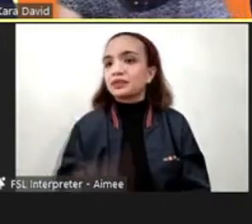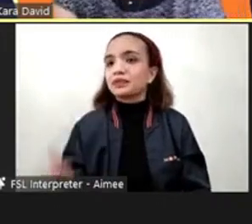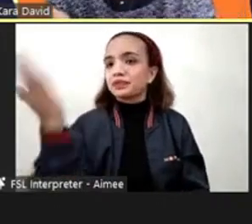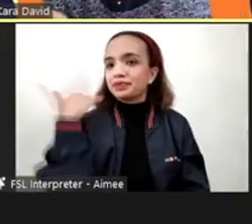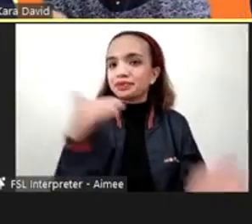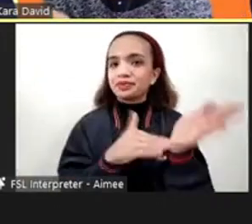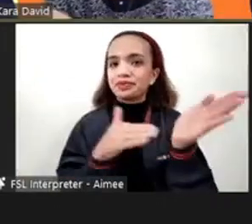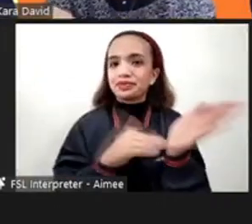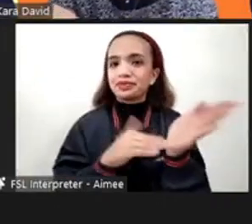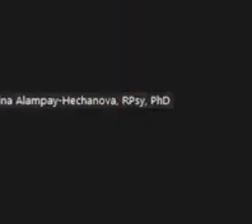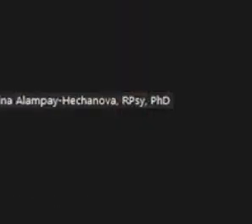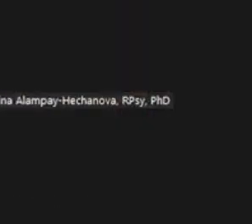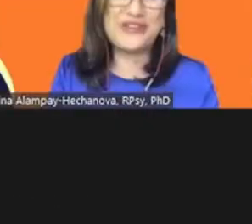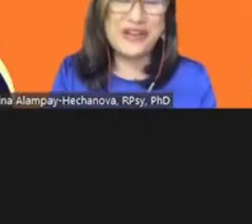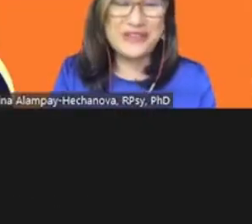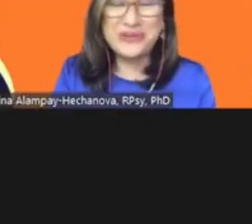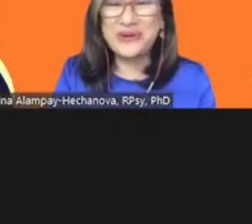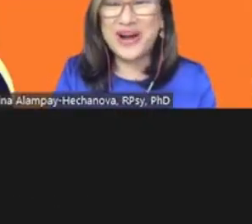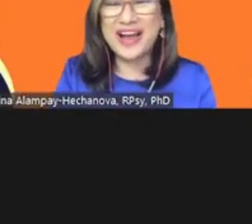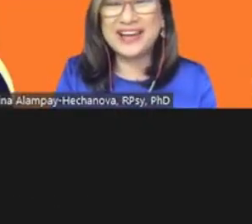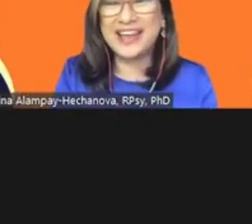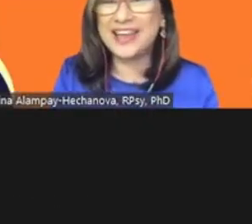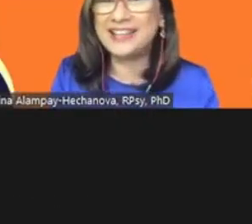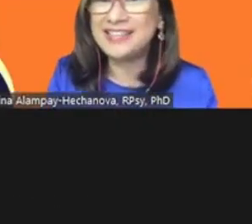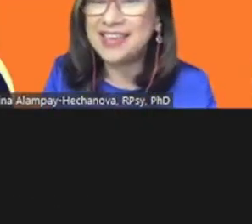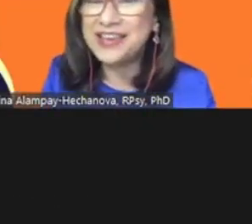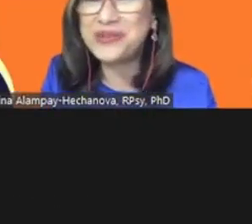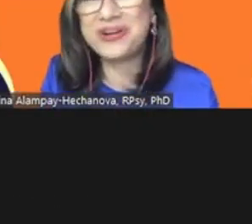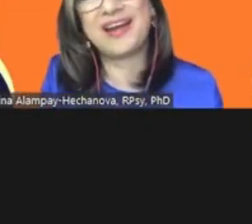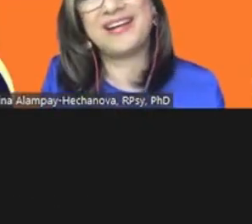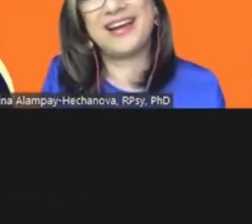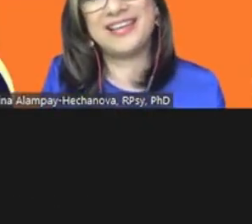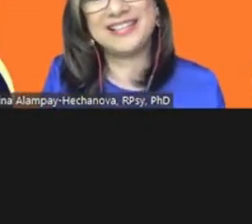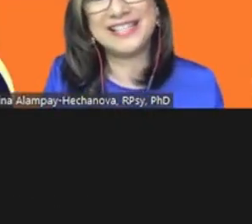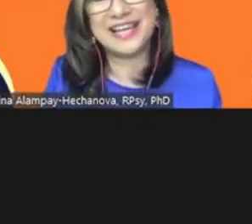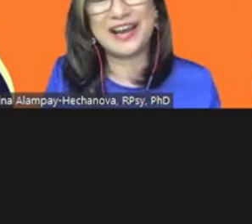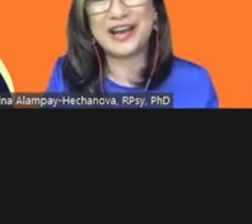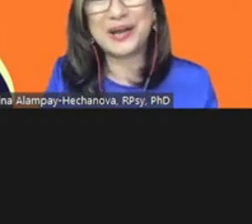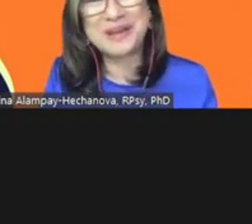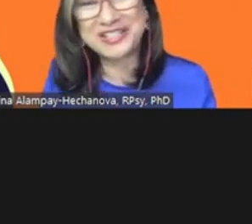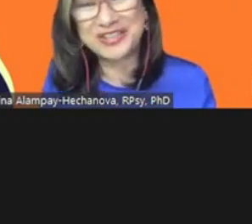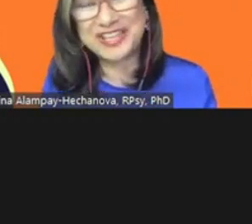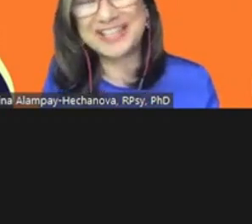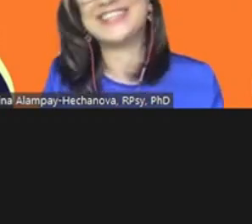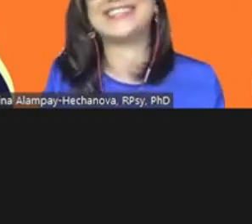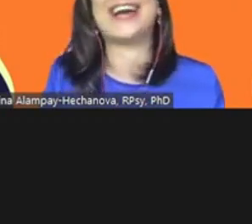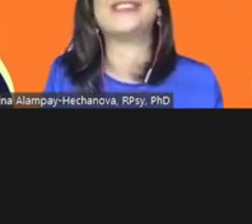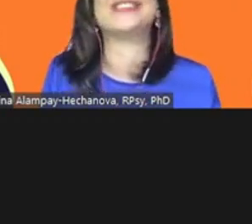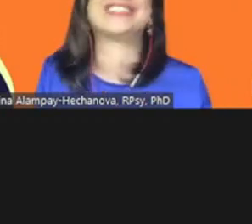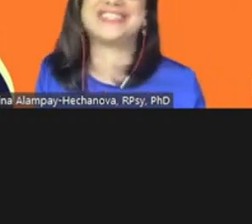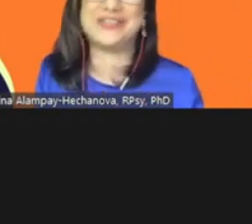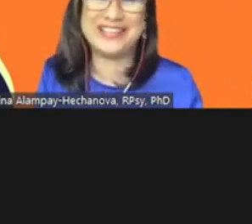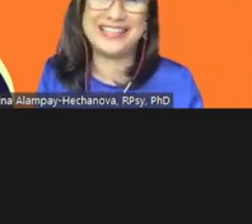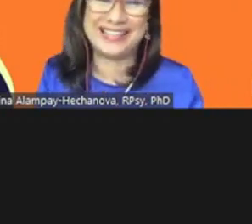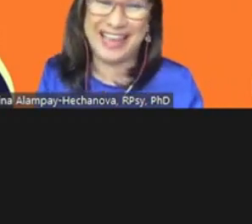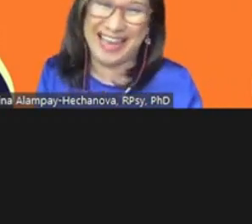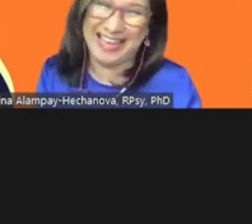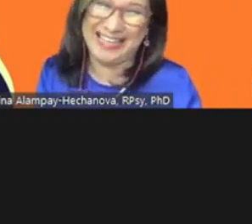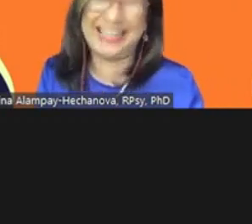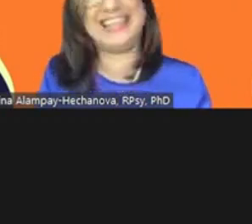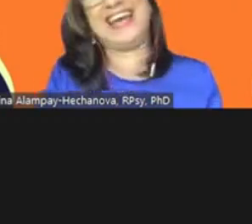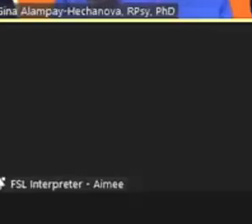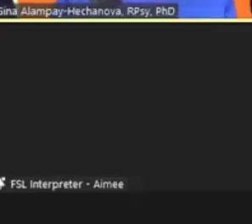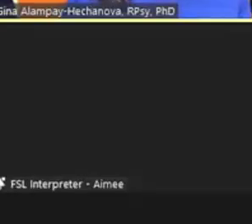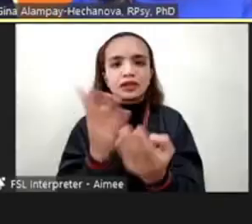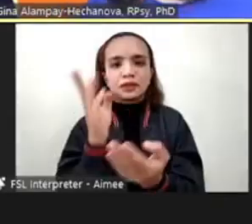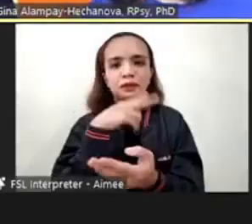Gina. Hi, hello everyone, and thank you, Cara. Yan si Cara, kabatch ko yan sa Towns